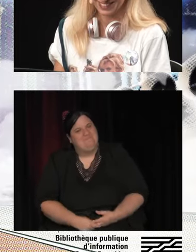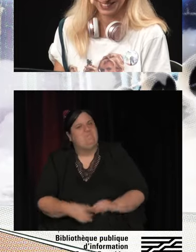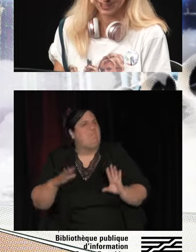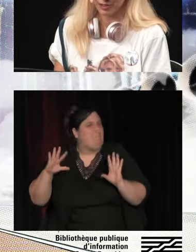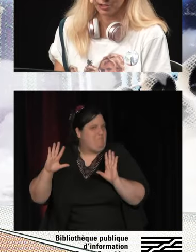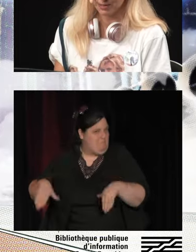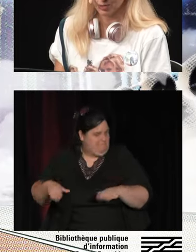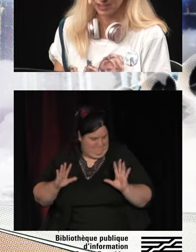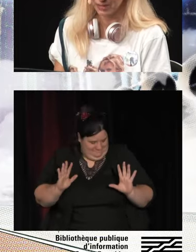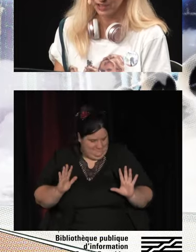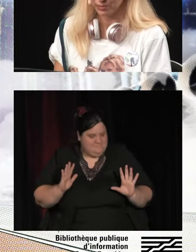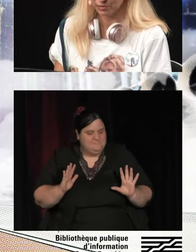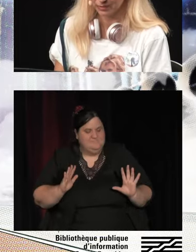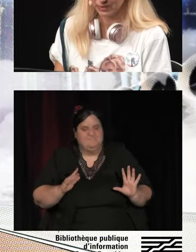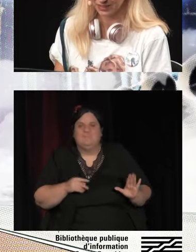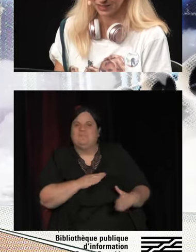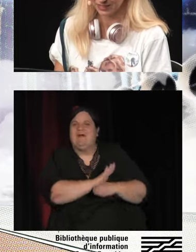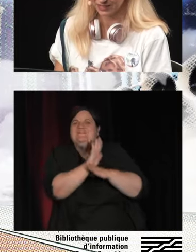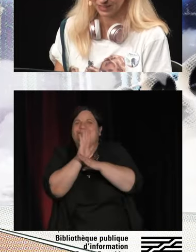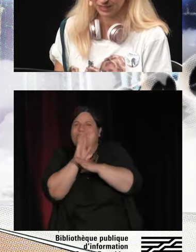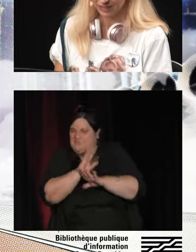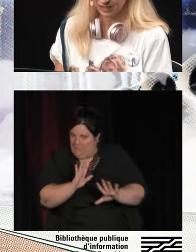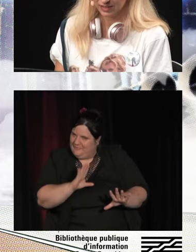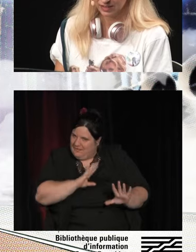Ok, n'empêche, je vais pas trop faire la maligne non plus, parce que...